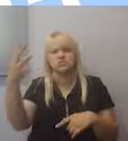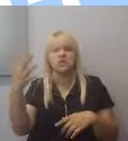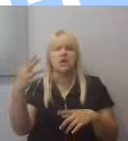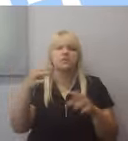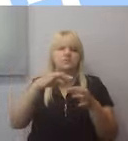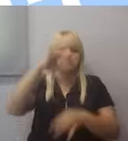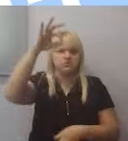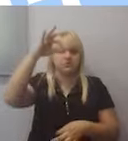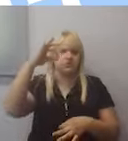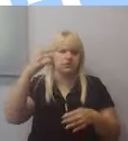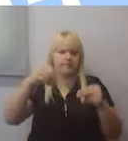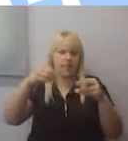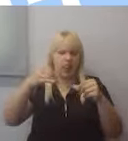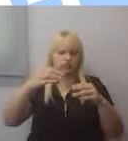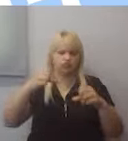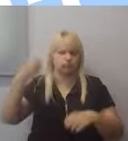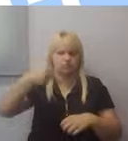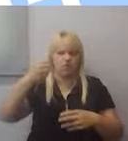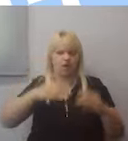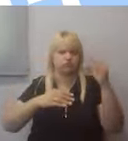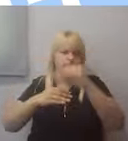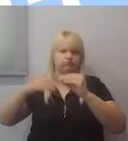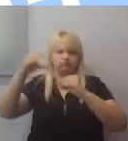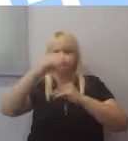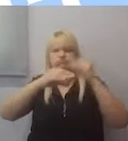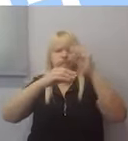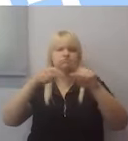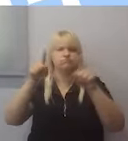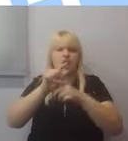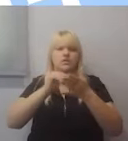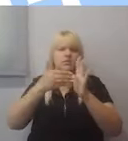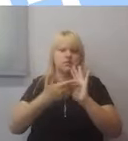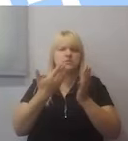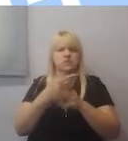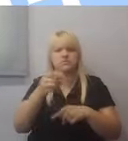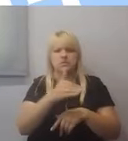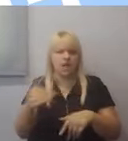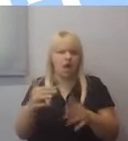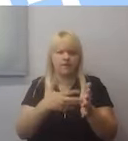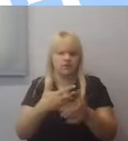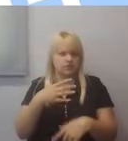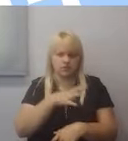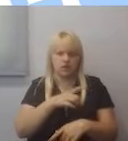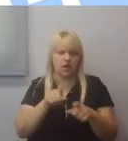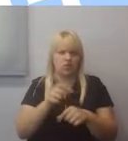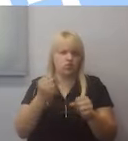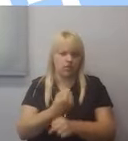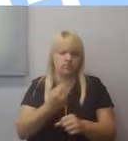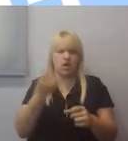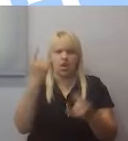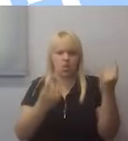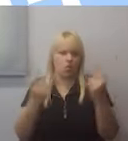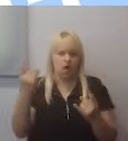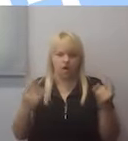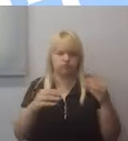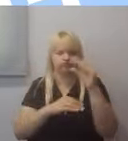ja arī tajās situācijās kur teiksim lai šķistu ka tas stāvs nav izmantojams ja viņi tomēr aizklāj tos tos logus ciet